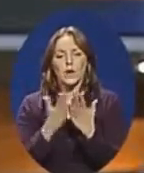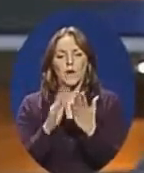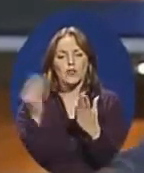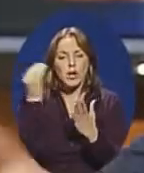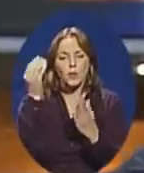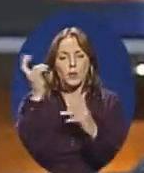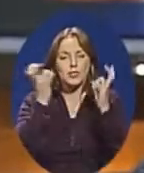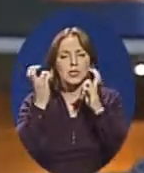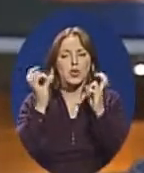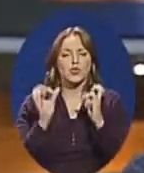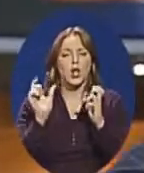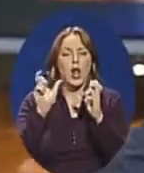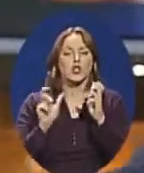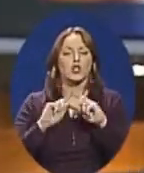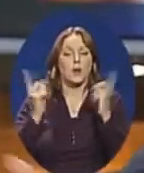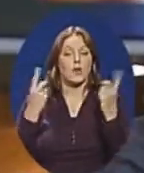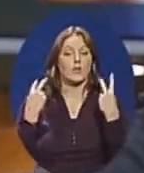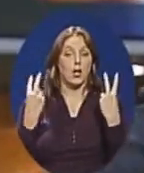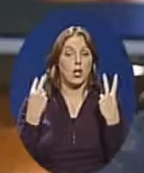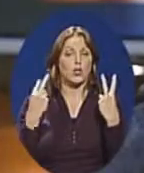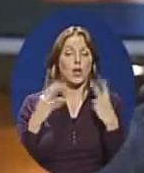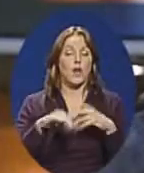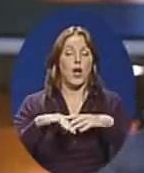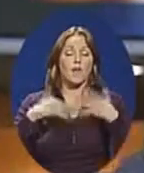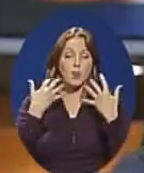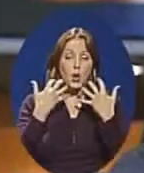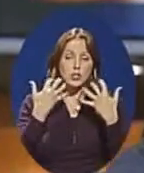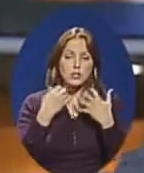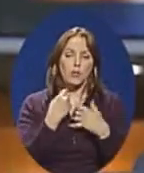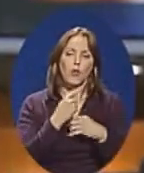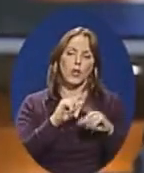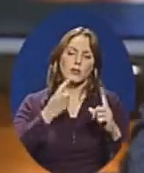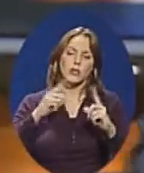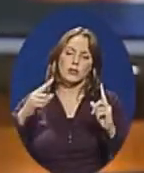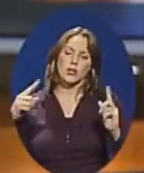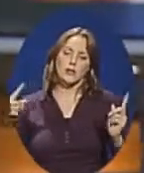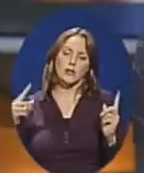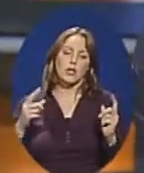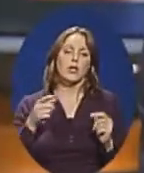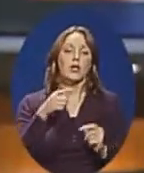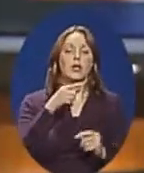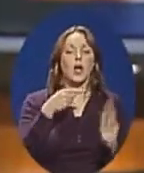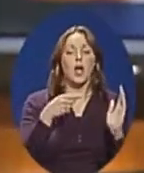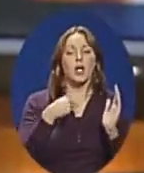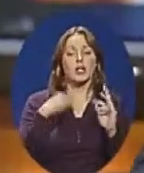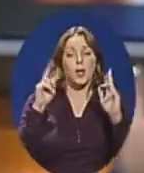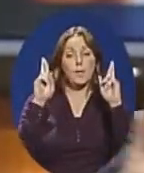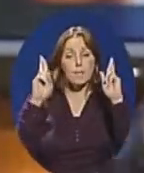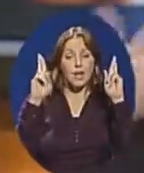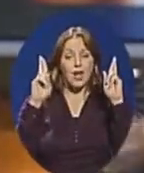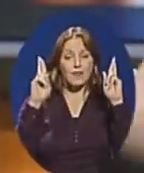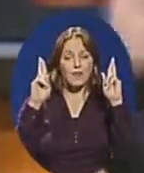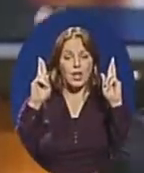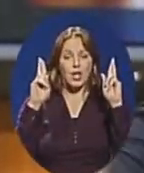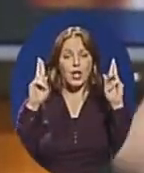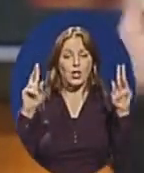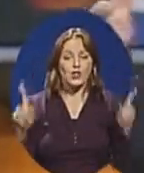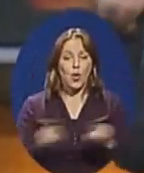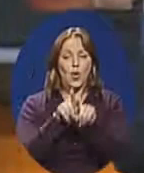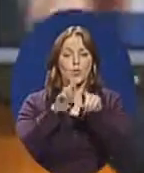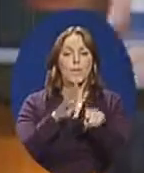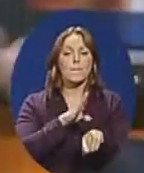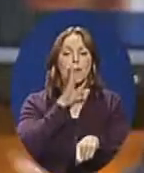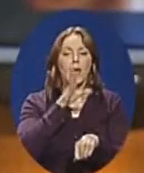מניסיונם של אחרים וזה מאוד חשוב, אבל בעצם כל סיפור זה מקרה לגופו. אני מקווה שאותן